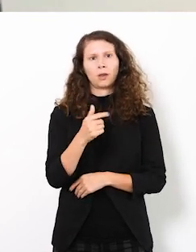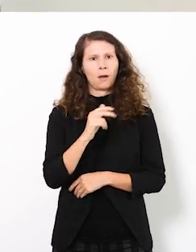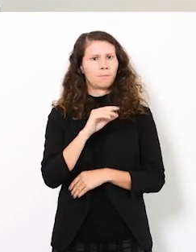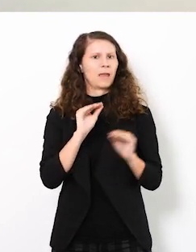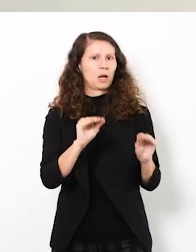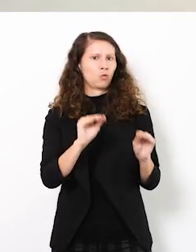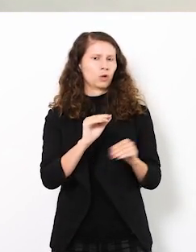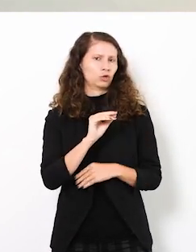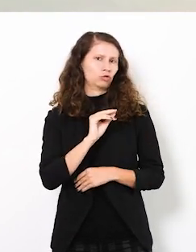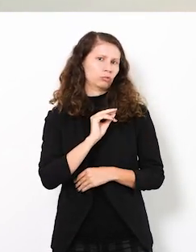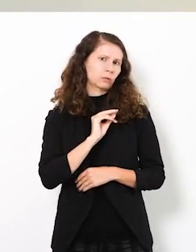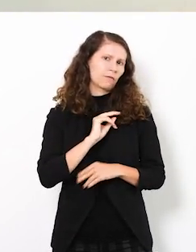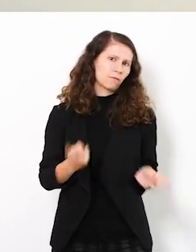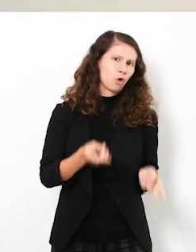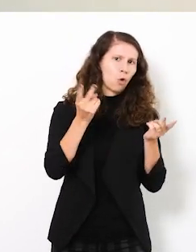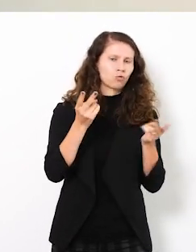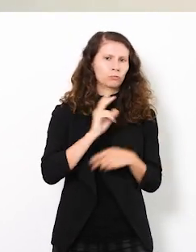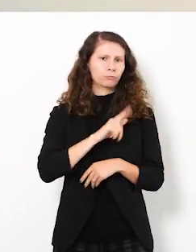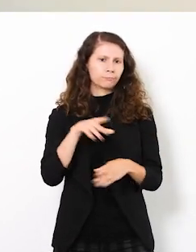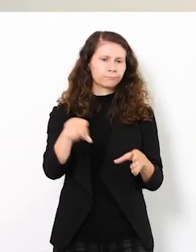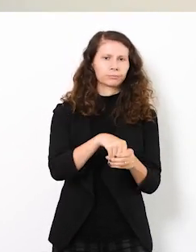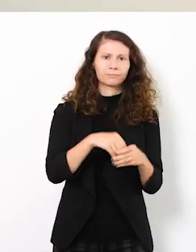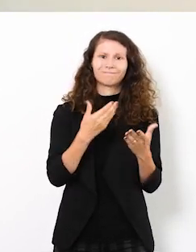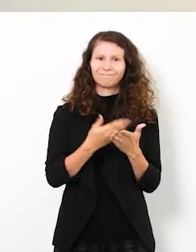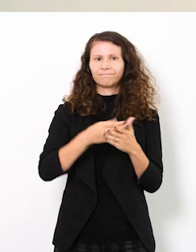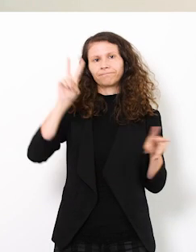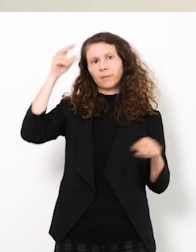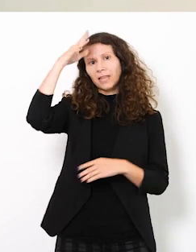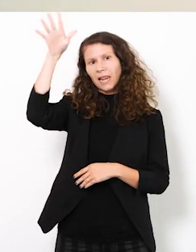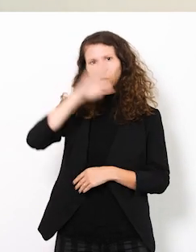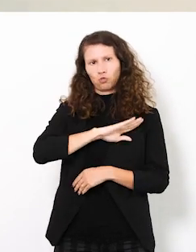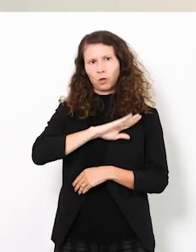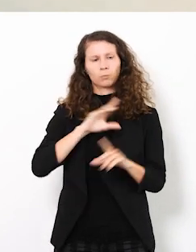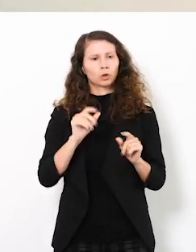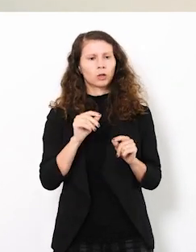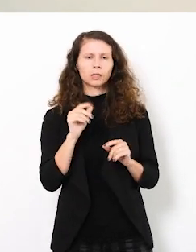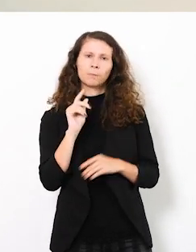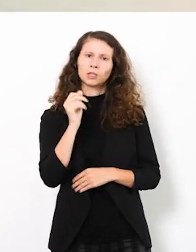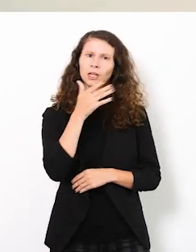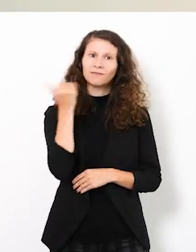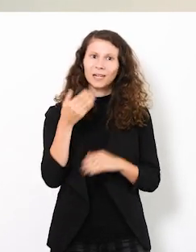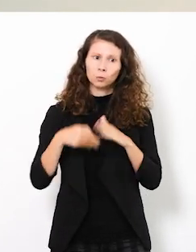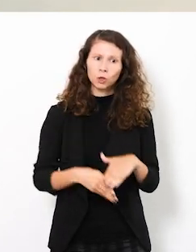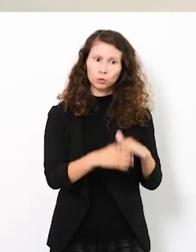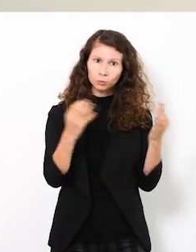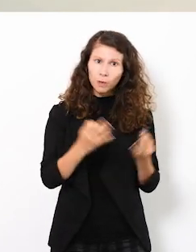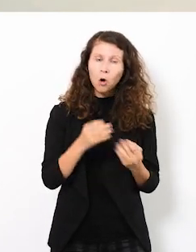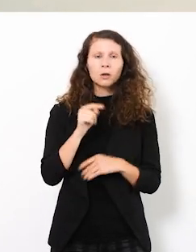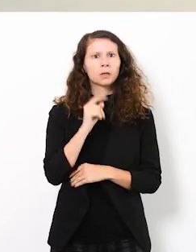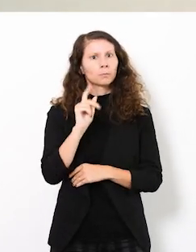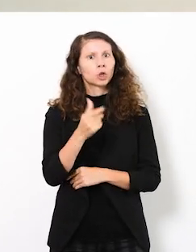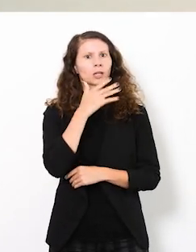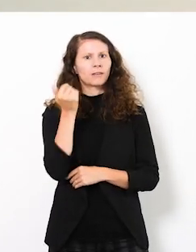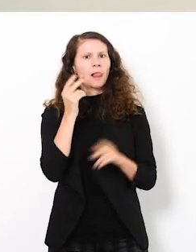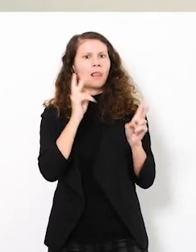Deshalb Talentschule, also kurz gesagt, dort, wo es besonders viel Unterstützung braucht, da wollen wir besonders viele Lehrerinnen